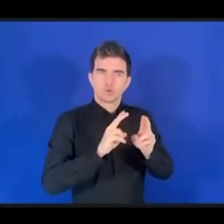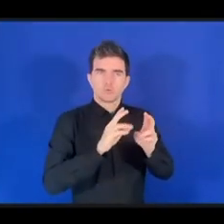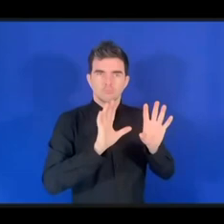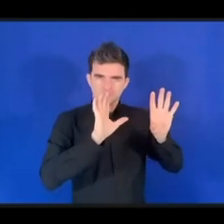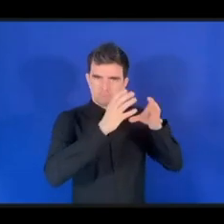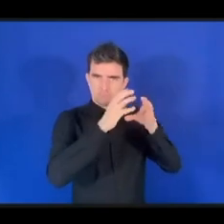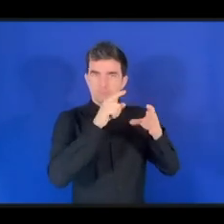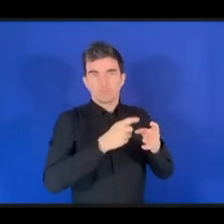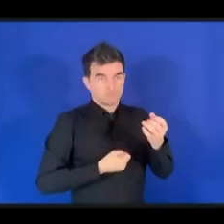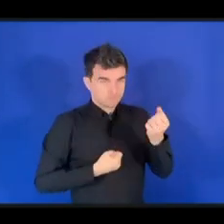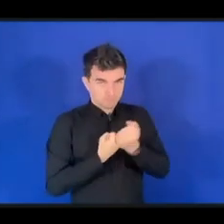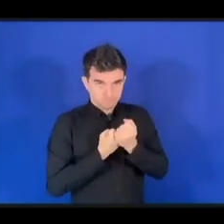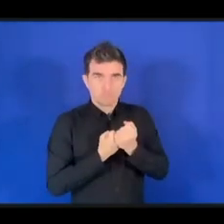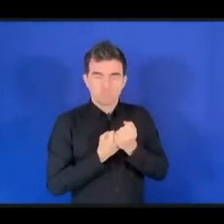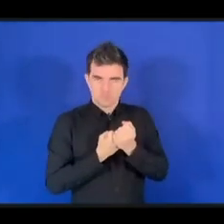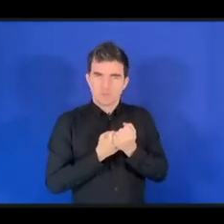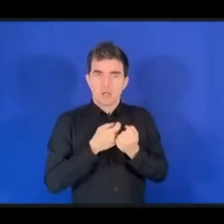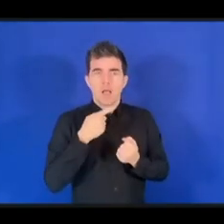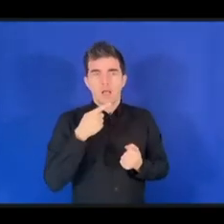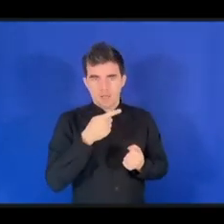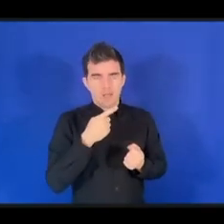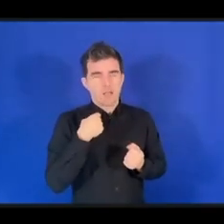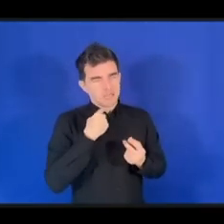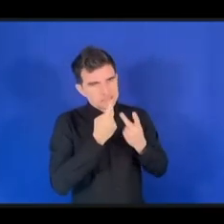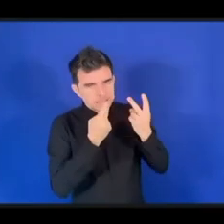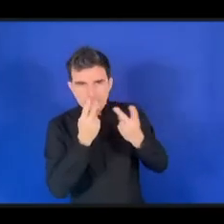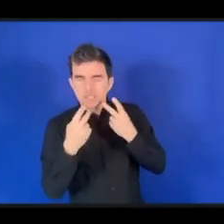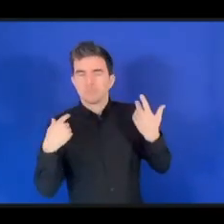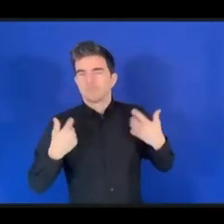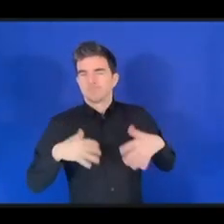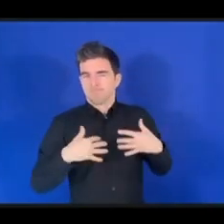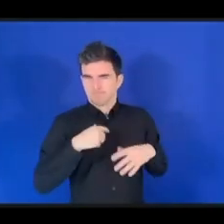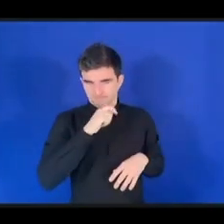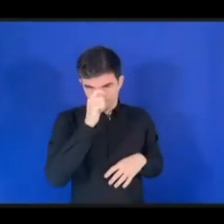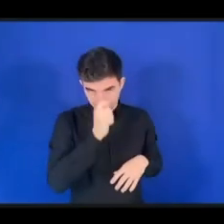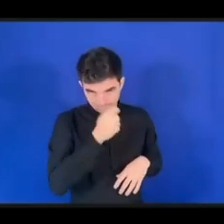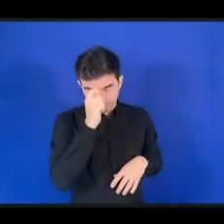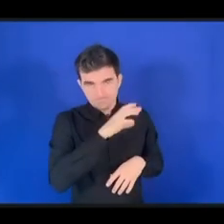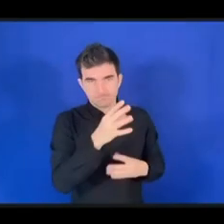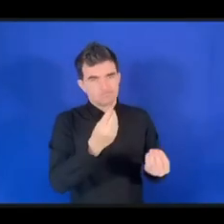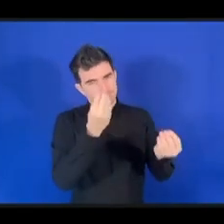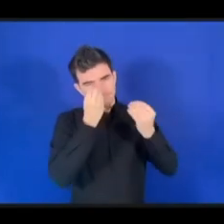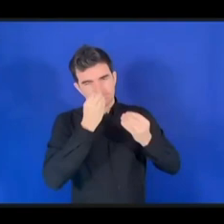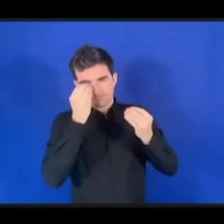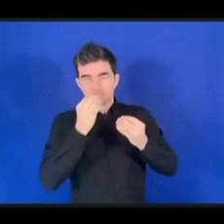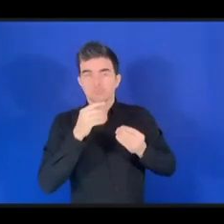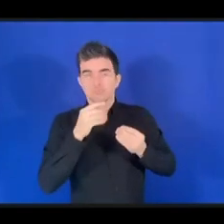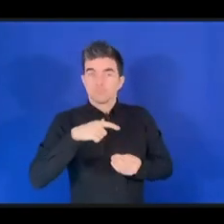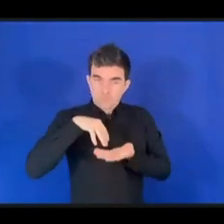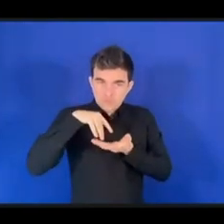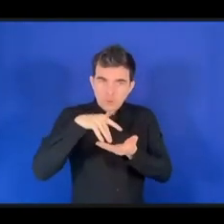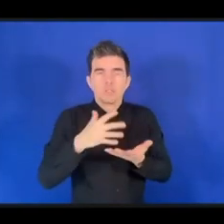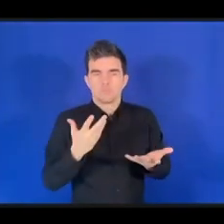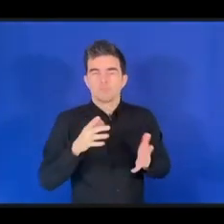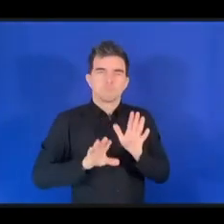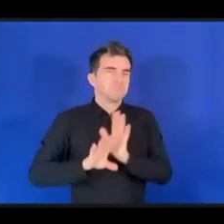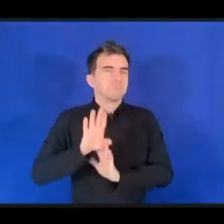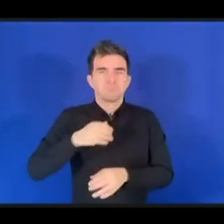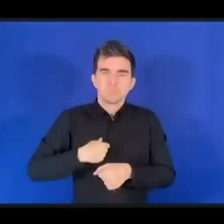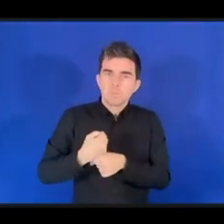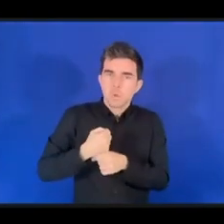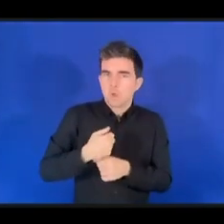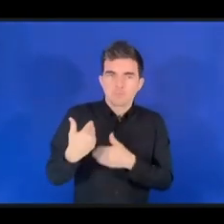بدعم من وكاله التعاون الدوليه اليابانيه جايكا فانا اريد ان اشيد